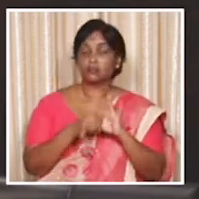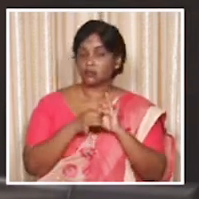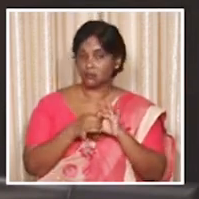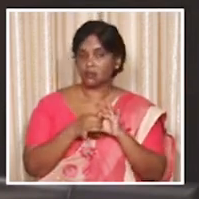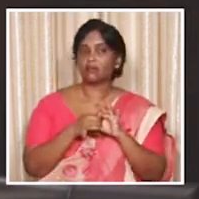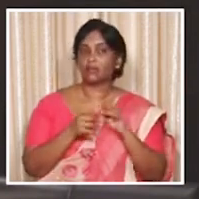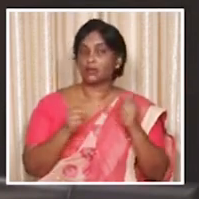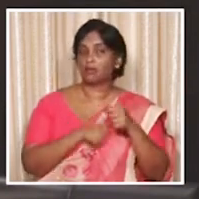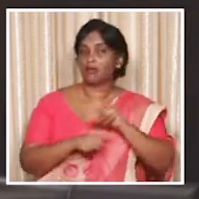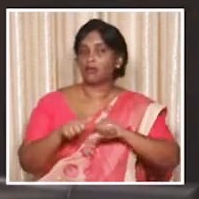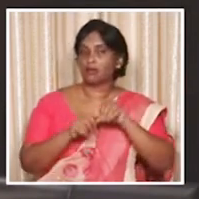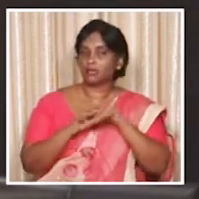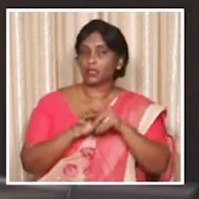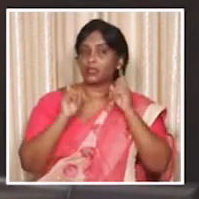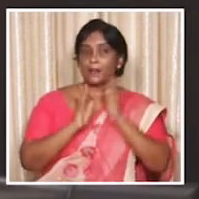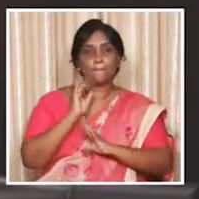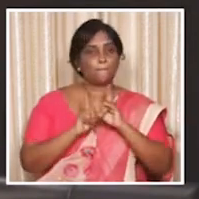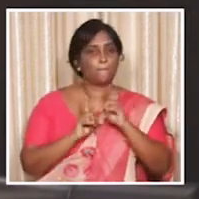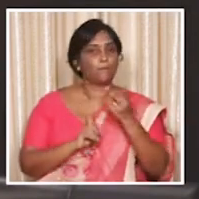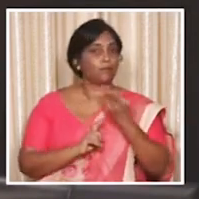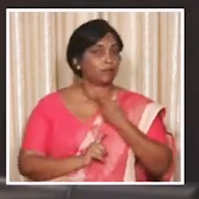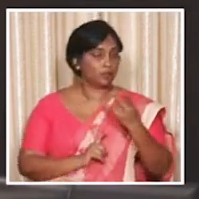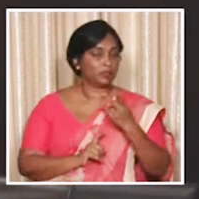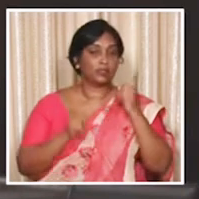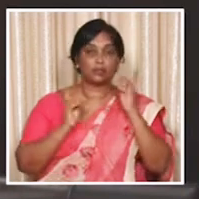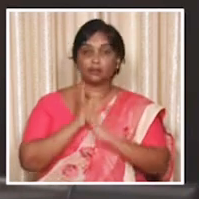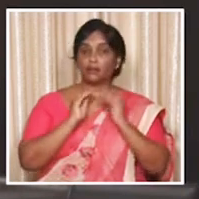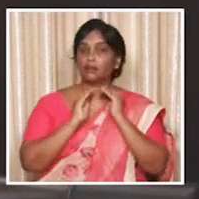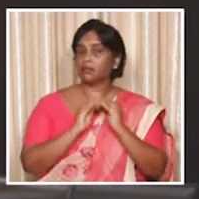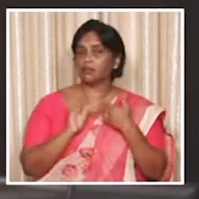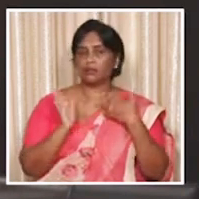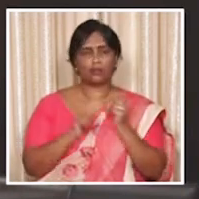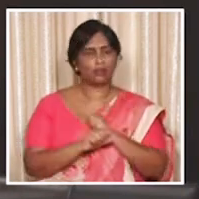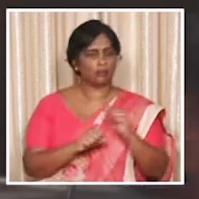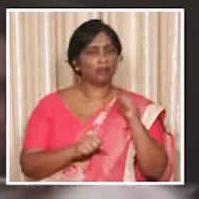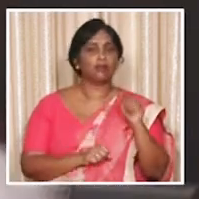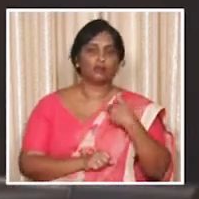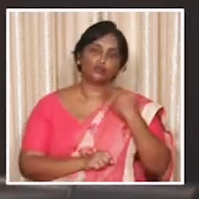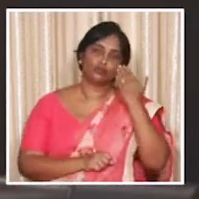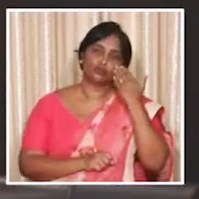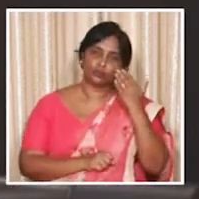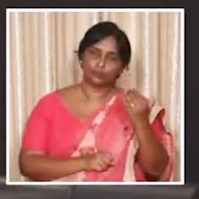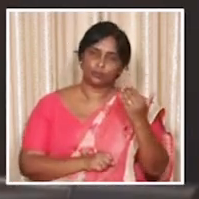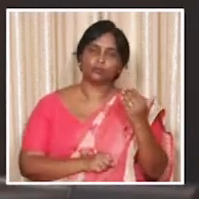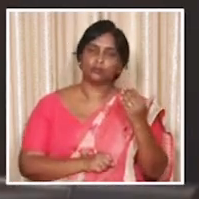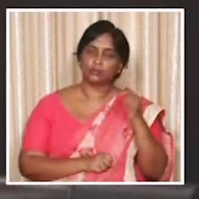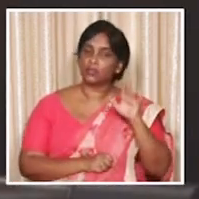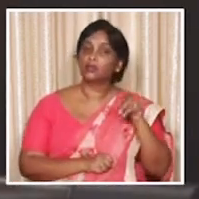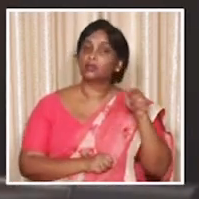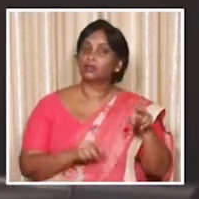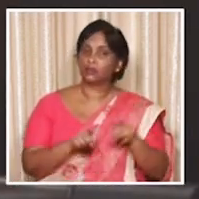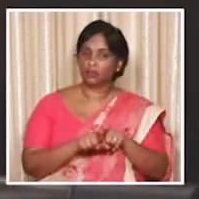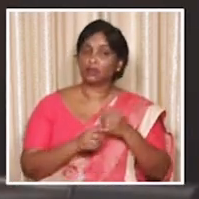සම්බන්ධීකරණයක් ක්‍රිකට් ආයතනය සහ ක්‍රීඩා අමාත්‍යවරයා අතර ක්‍රීඩා අමාත්‍යංශය අතර නොපැවතුණු බවට අපිට පැහැදිලි කිරීම සඳහන් කරලා තිබුණා. ඒ